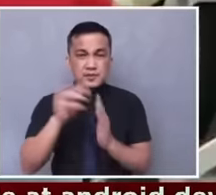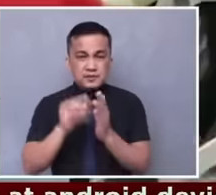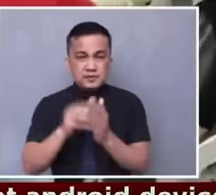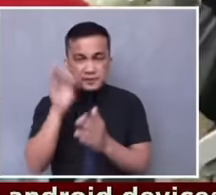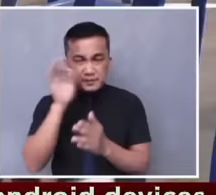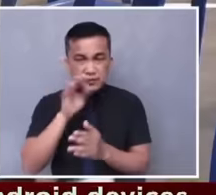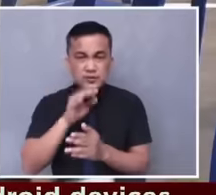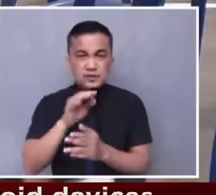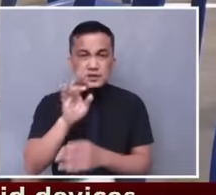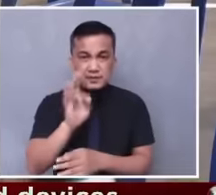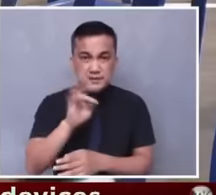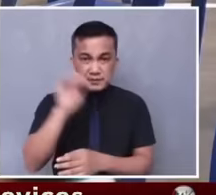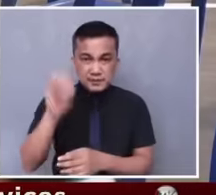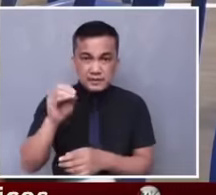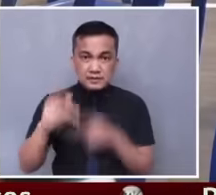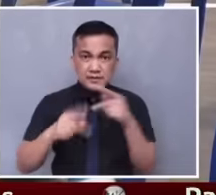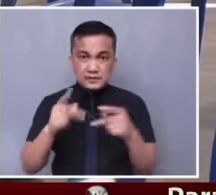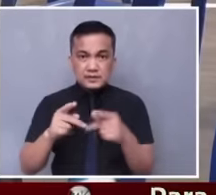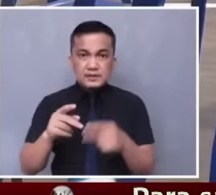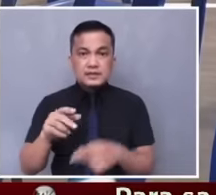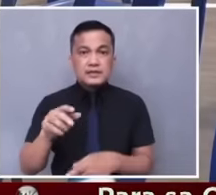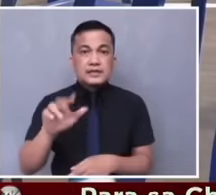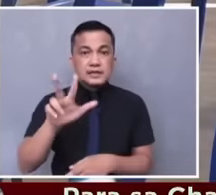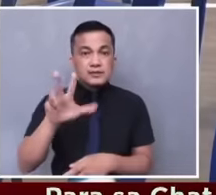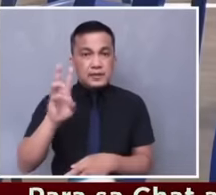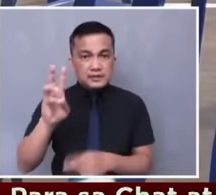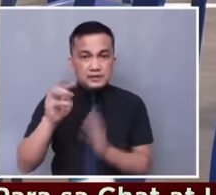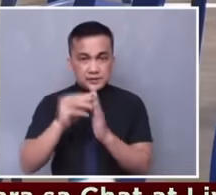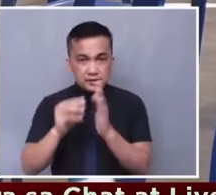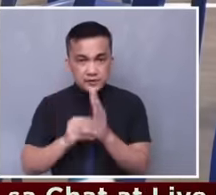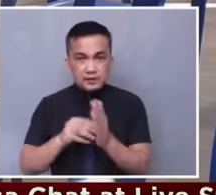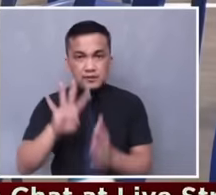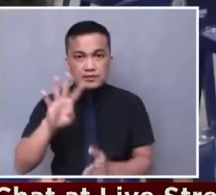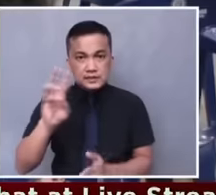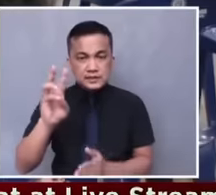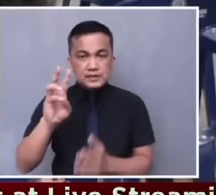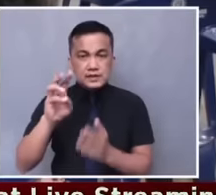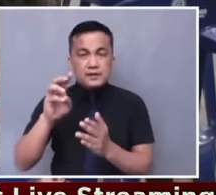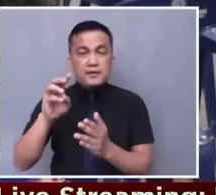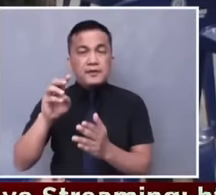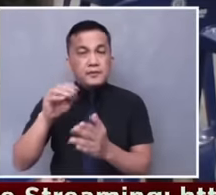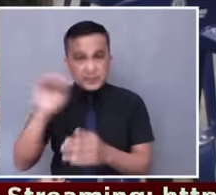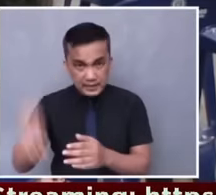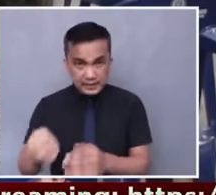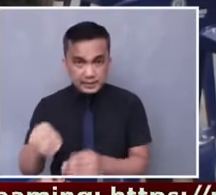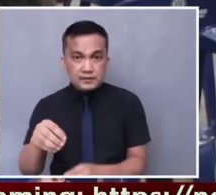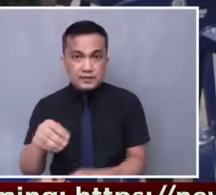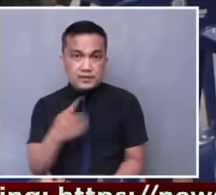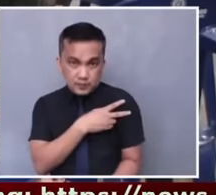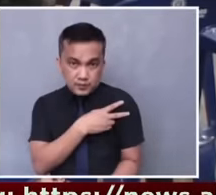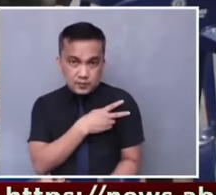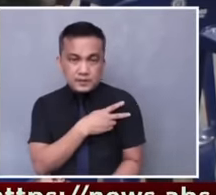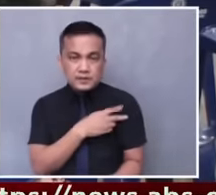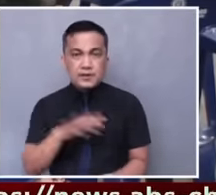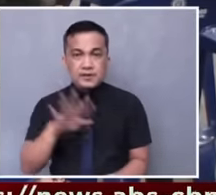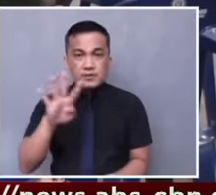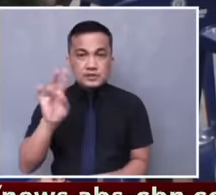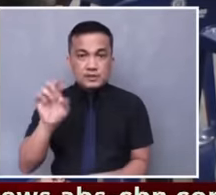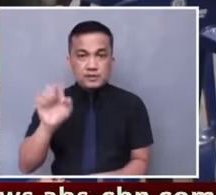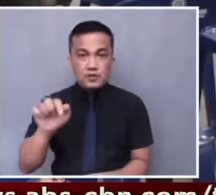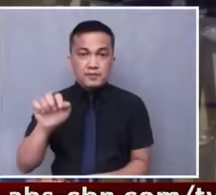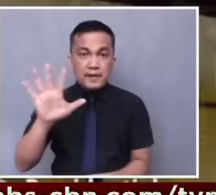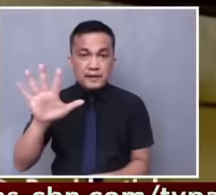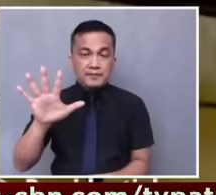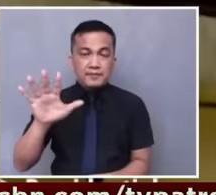populasyon, 36 na milyon o nasa 46% ang fully vaccinated laban sa COVID, habang 47.5 million ang may